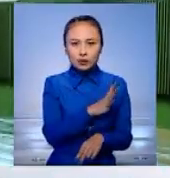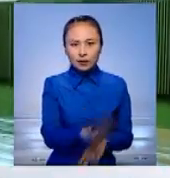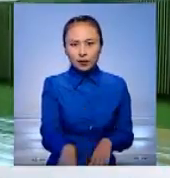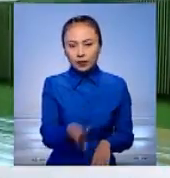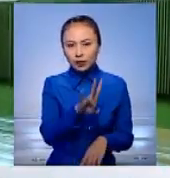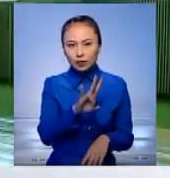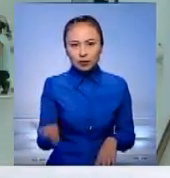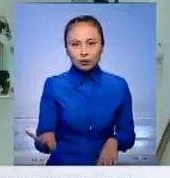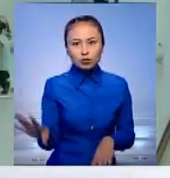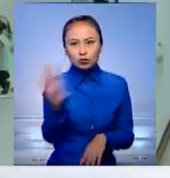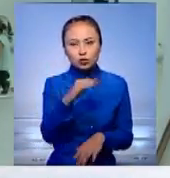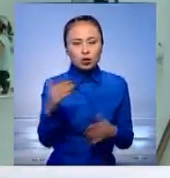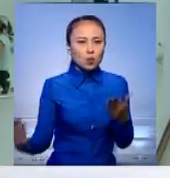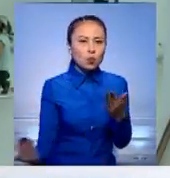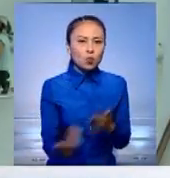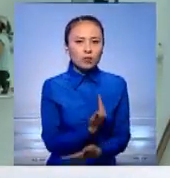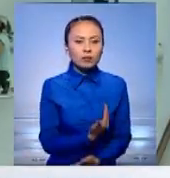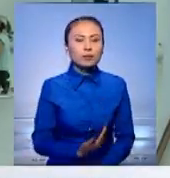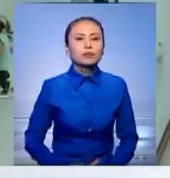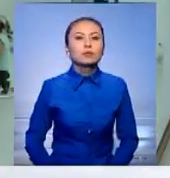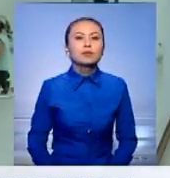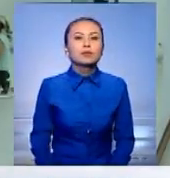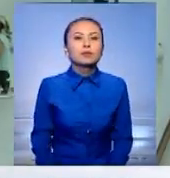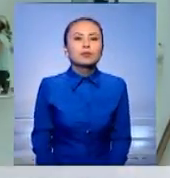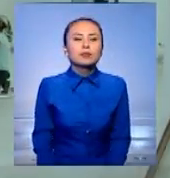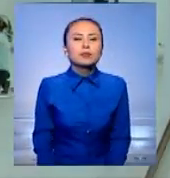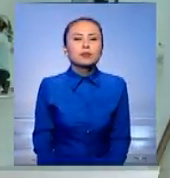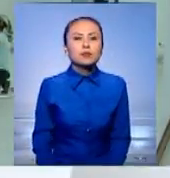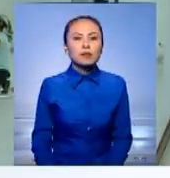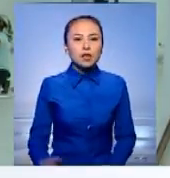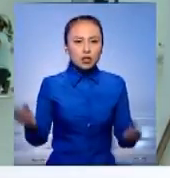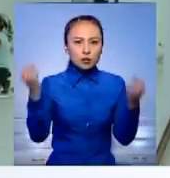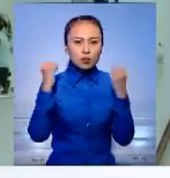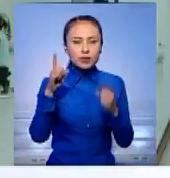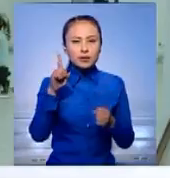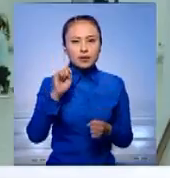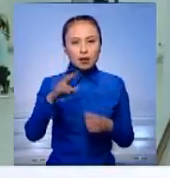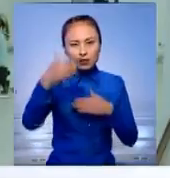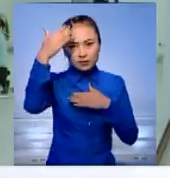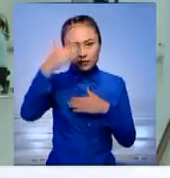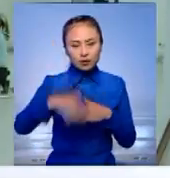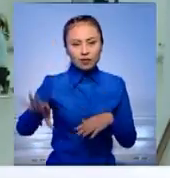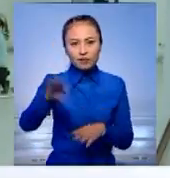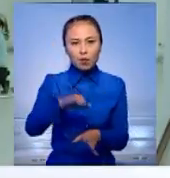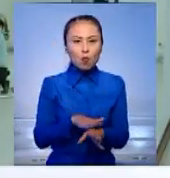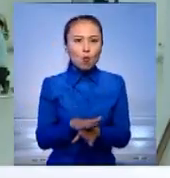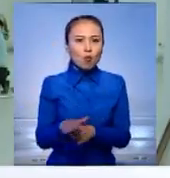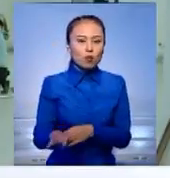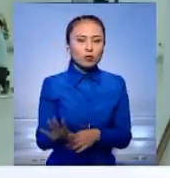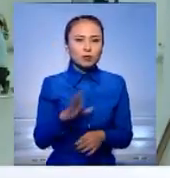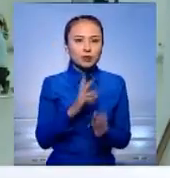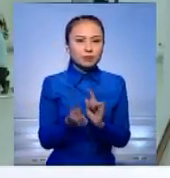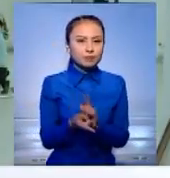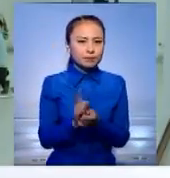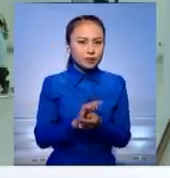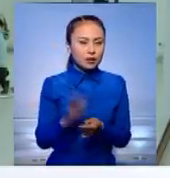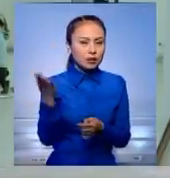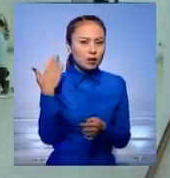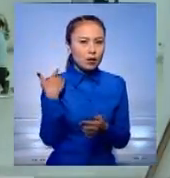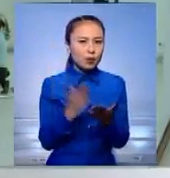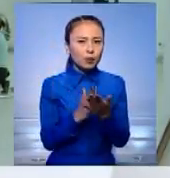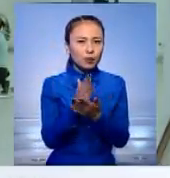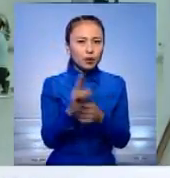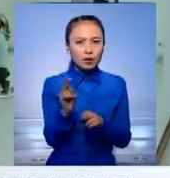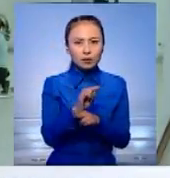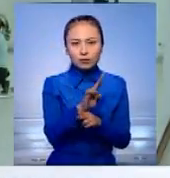Биыл жаңартылып жатыр. Сложность это само по спортивному залу. Спортзалдың едені толық ауыстырылды. Ондаған жылдар бойы жөнделмеген соң